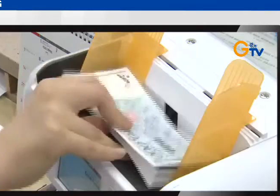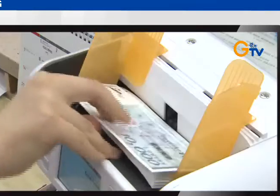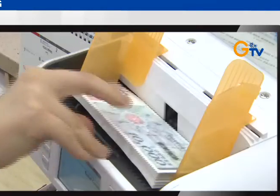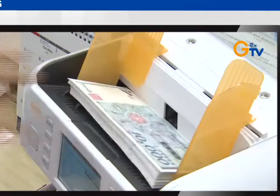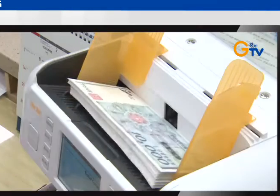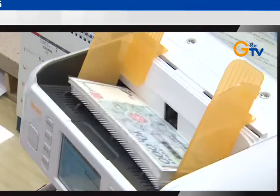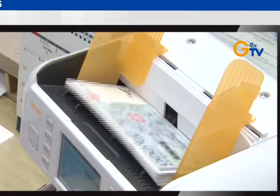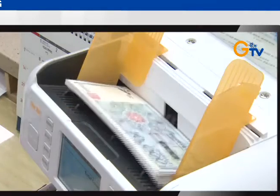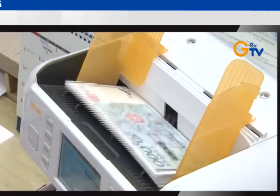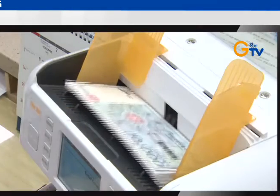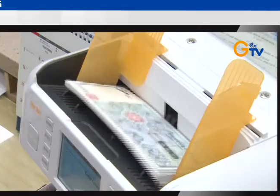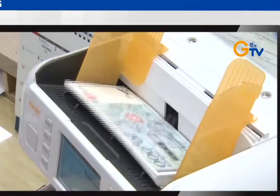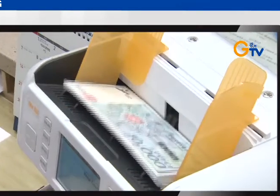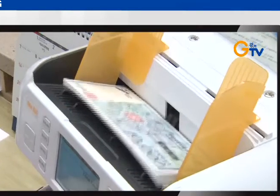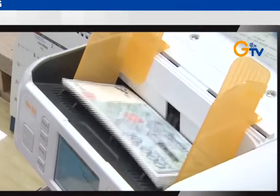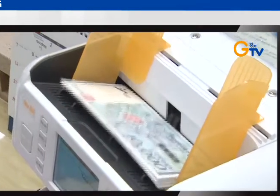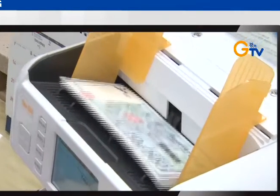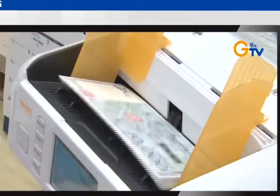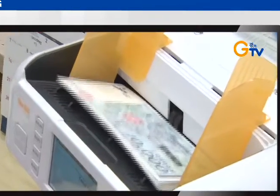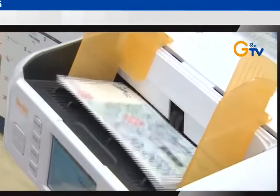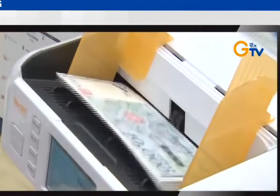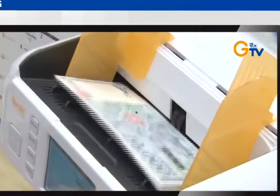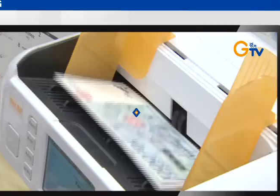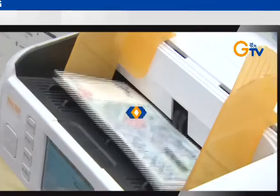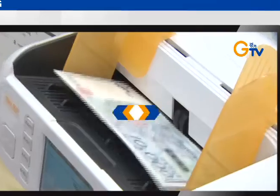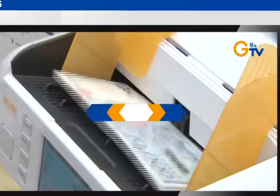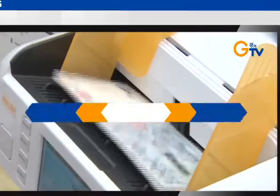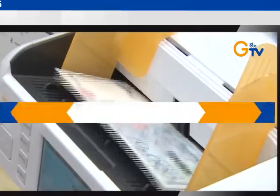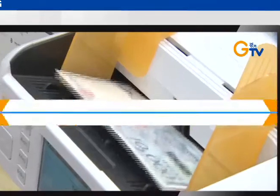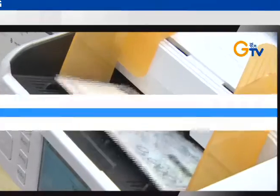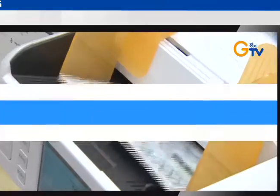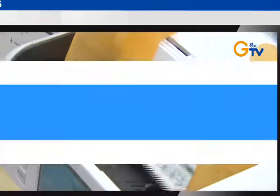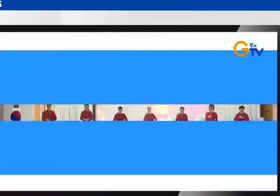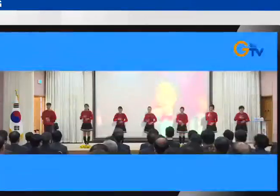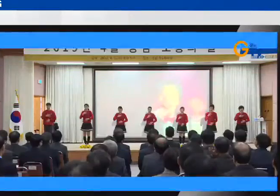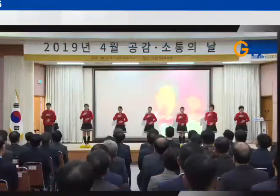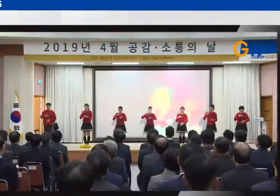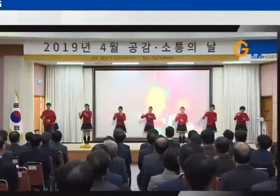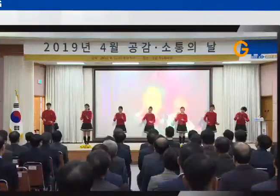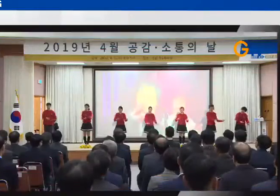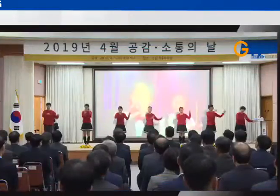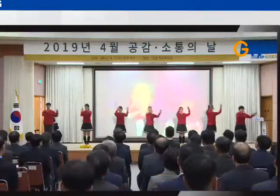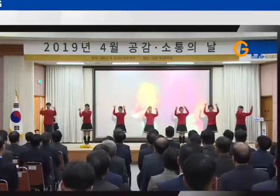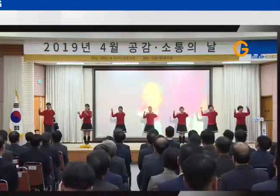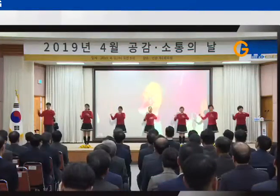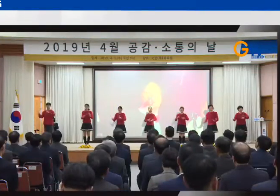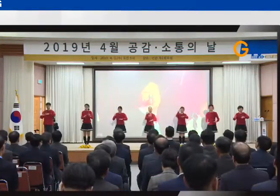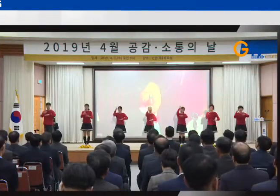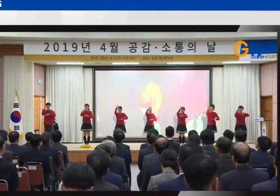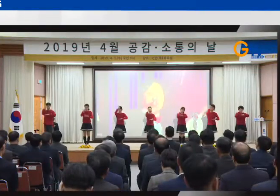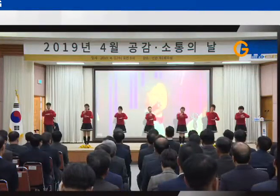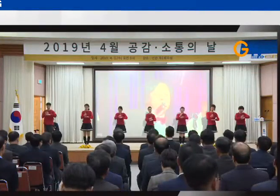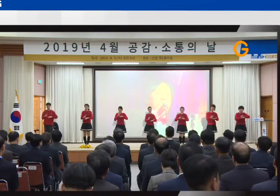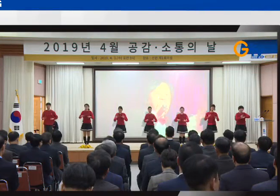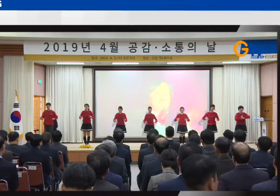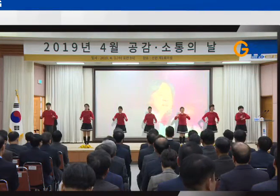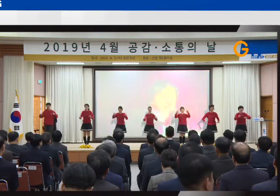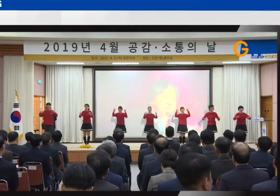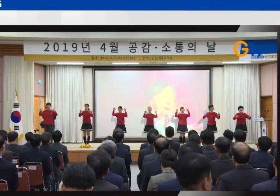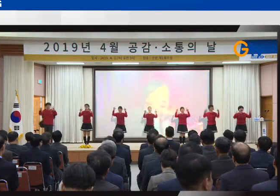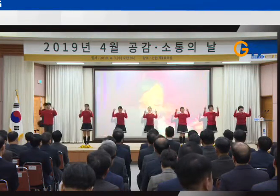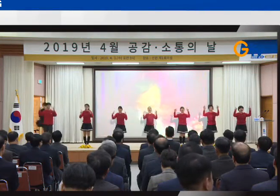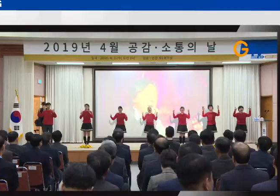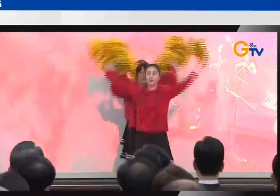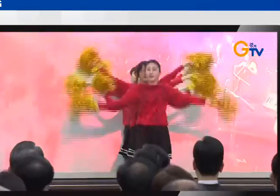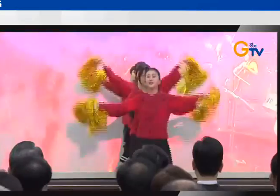사용 가능하고 상시 6% 할인 등 여러 혜택이 있습니다. 경기도청 4월 소통 공감의